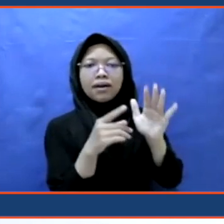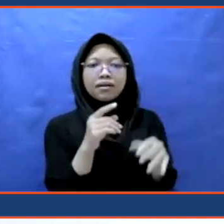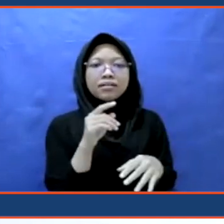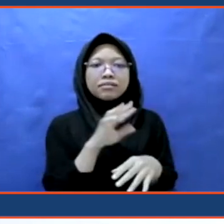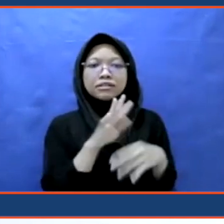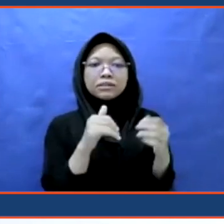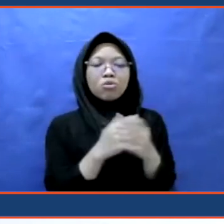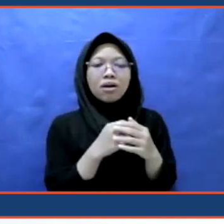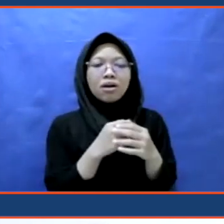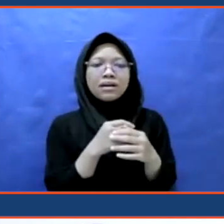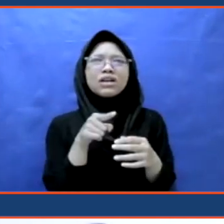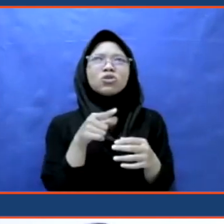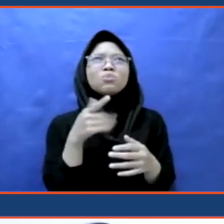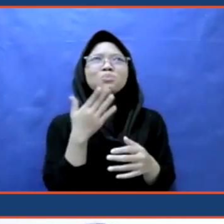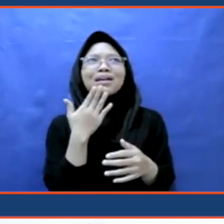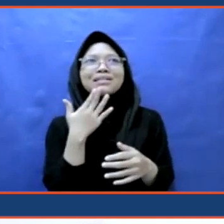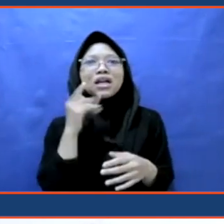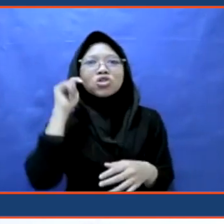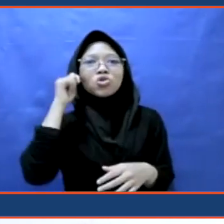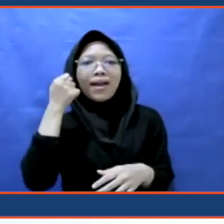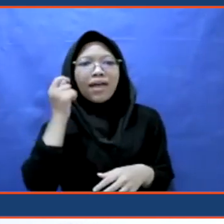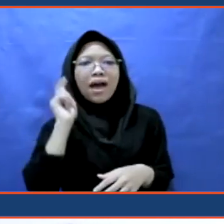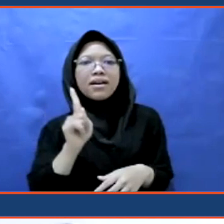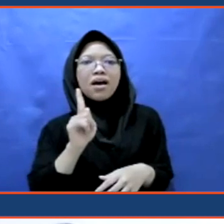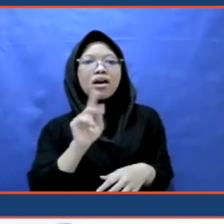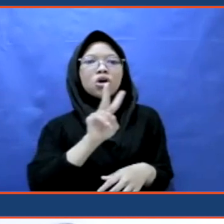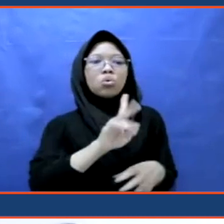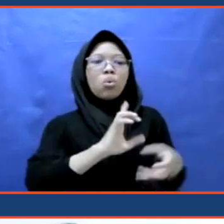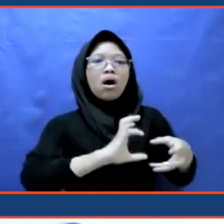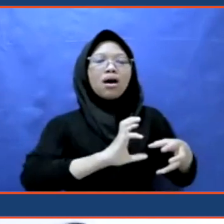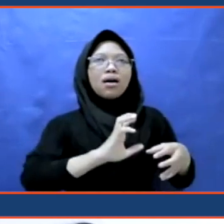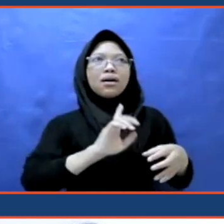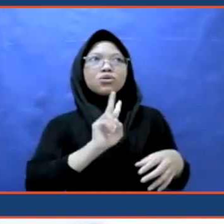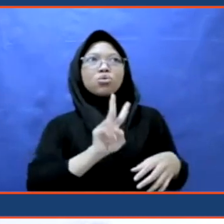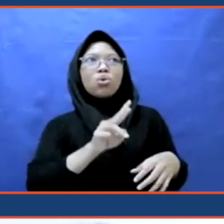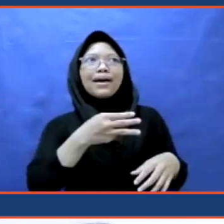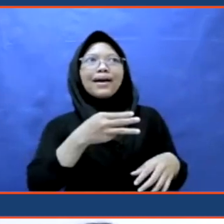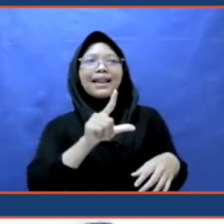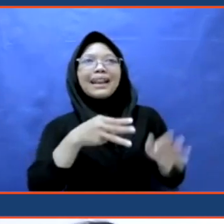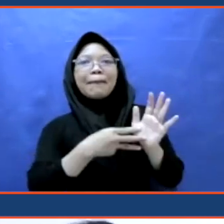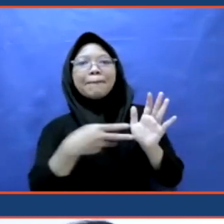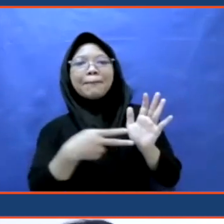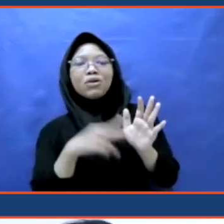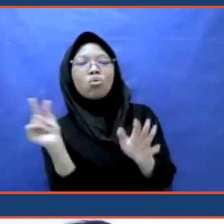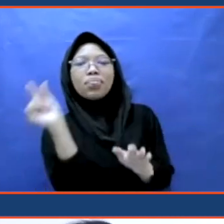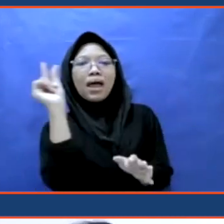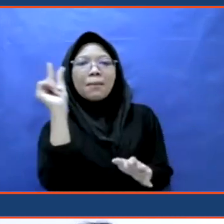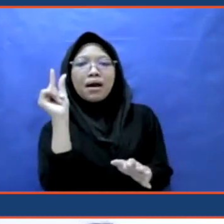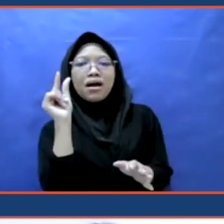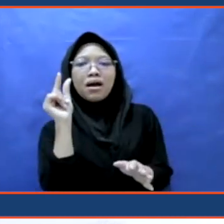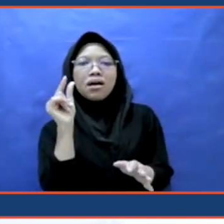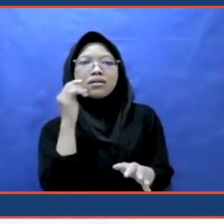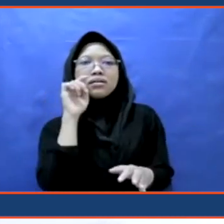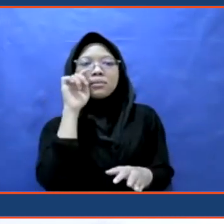sulit-sulit kedua objek atau dua elemen utama ini yang mungkin untuk pembelajaran Netral ataupun